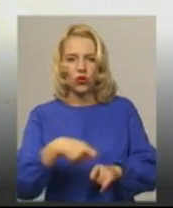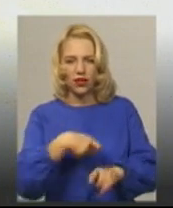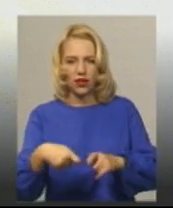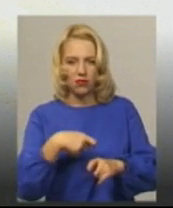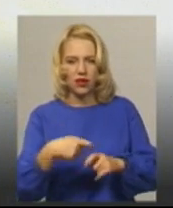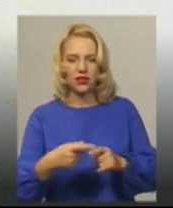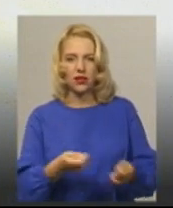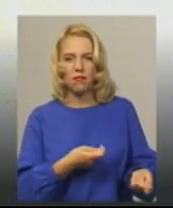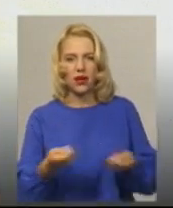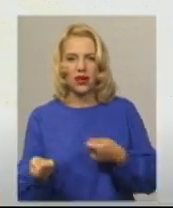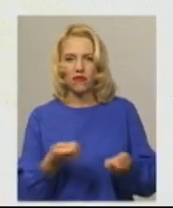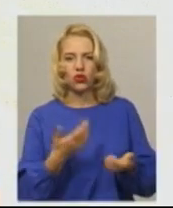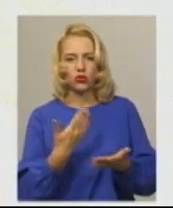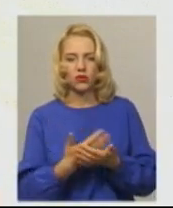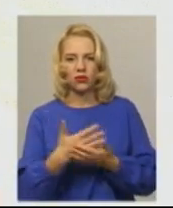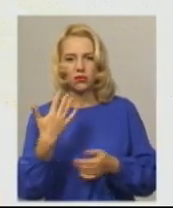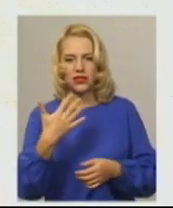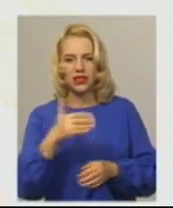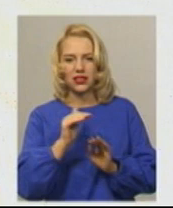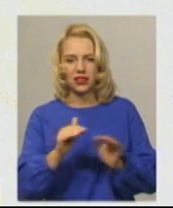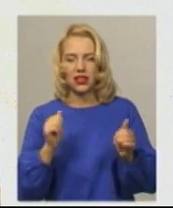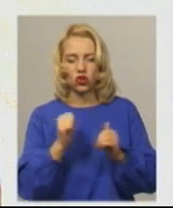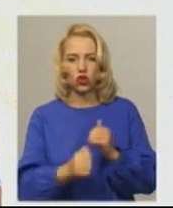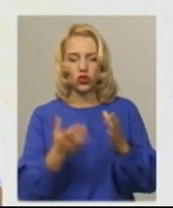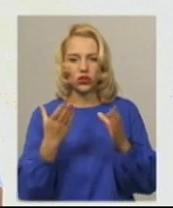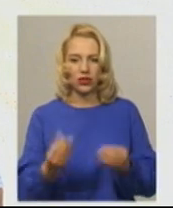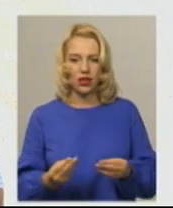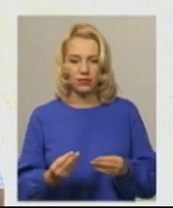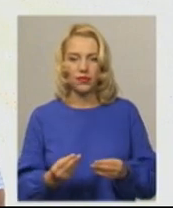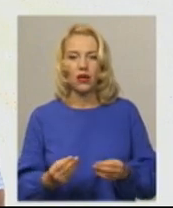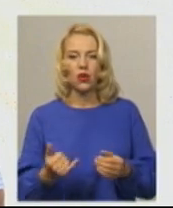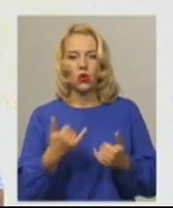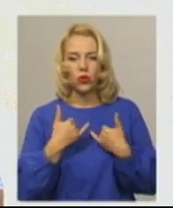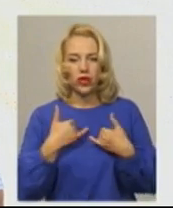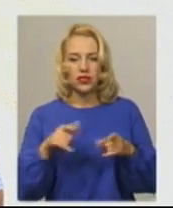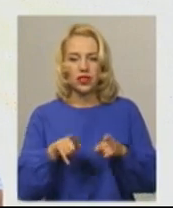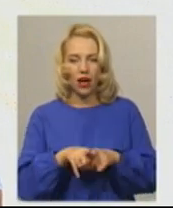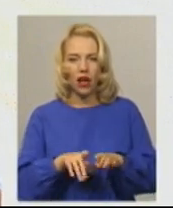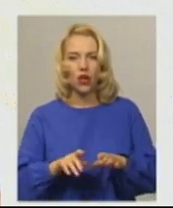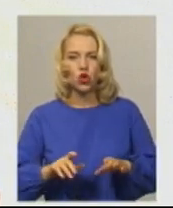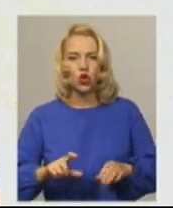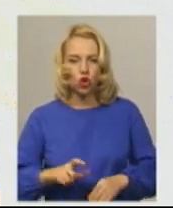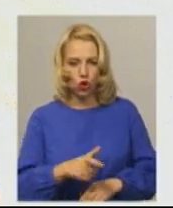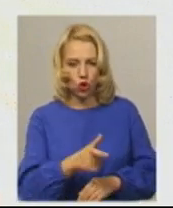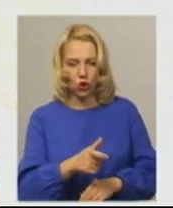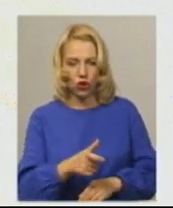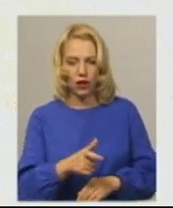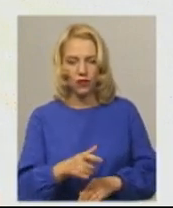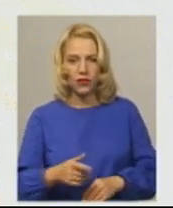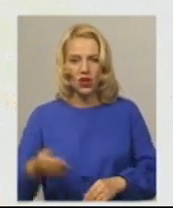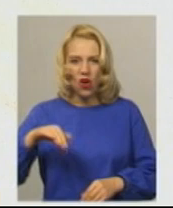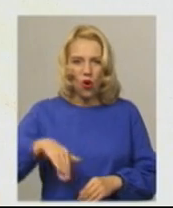близько 50 дітей кожного дня. У нас така дорога горбиста,